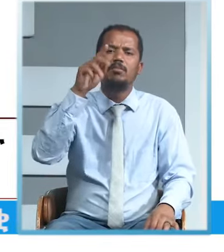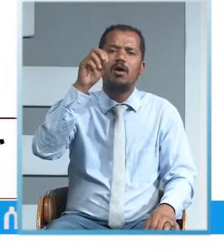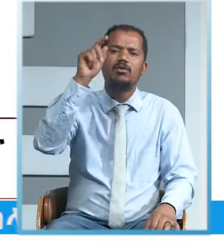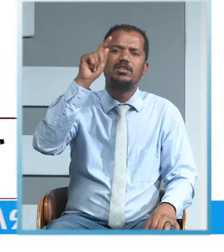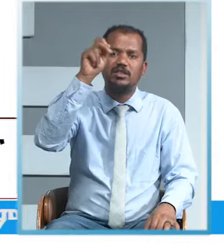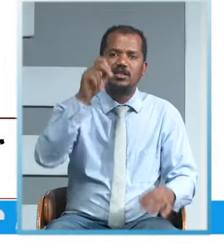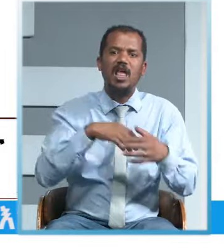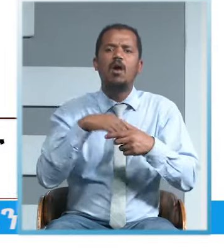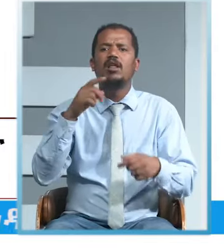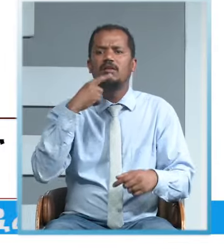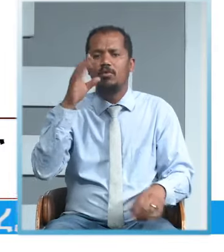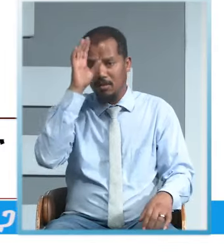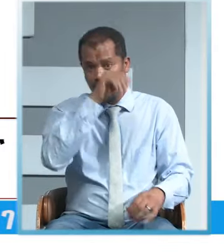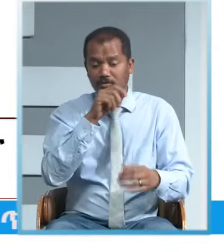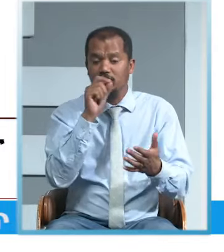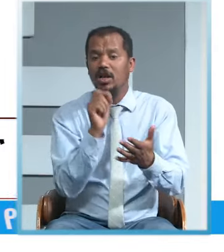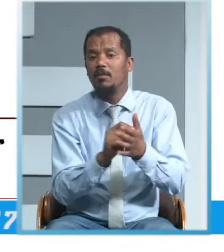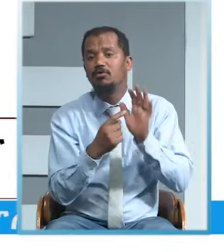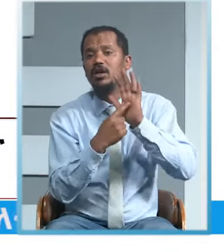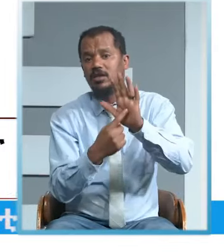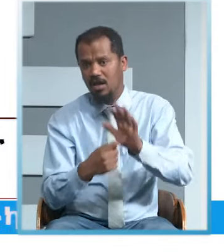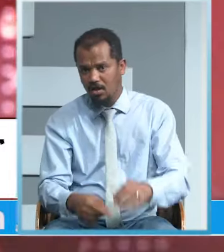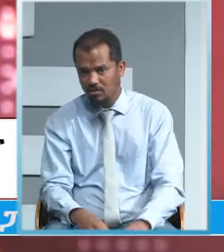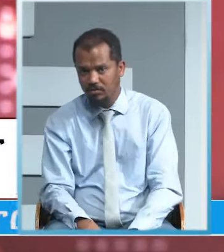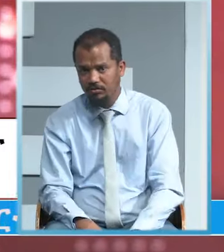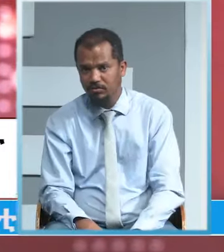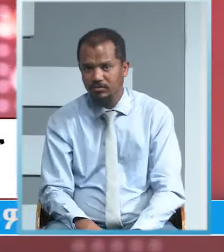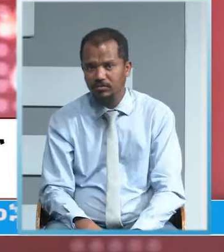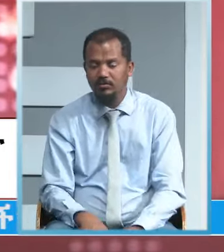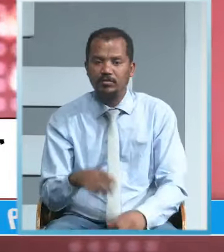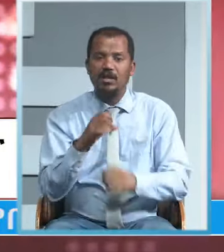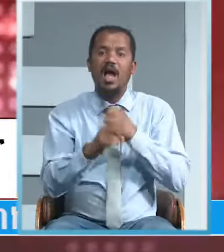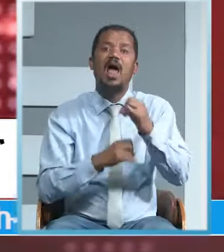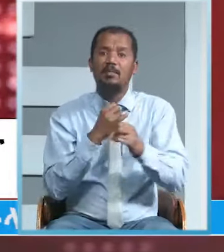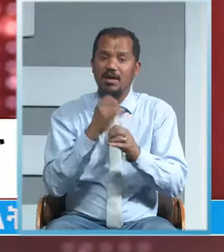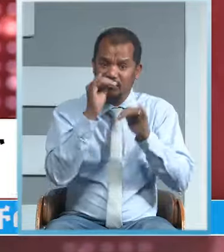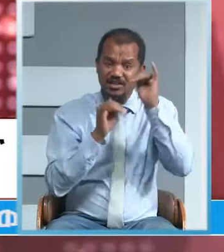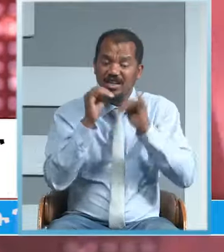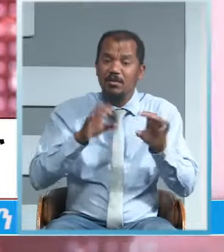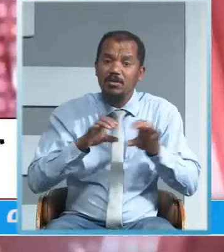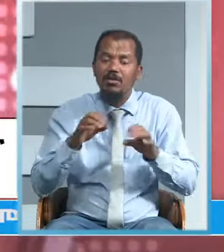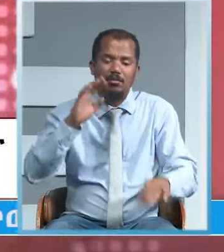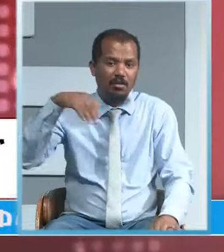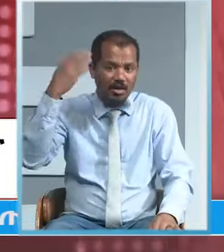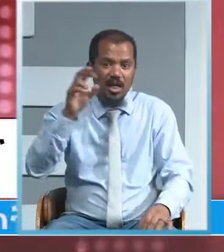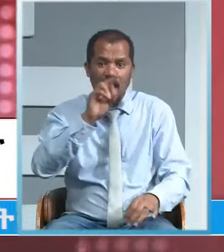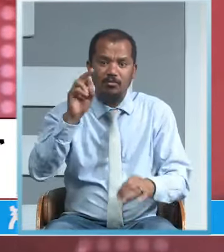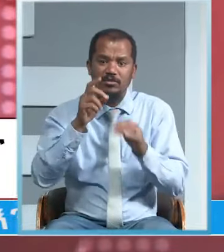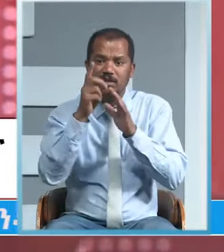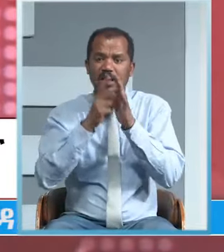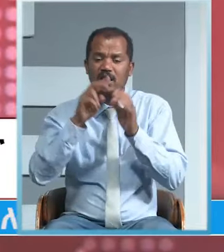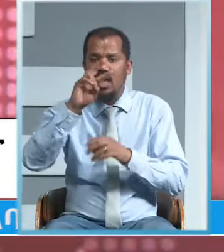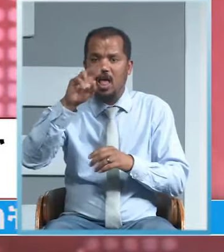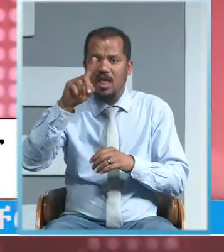ተብሎ መገመቱን ዘገባዎች አመላክተዋል። ዓለም አቀፍ ጨረታው የሚካሄደው በቀጣይ ሐሙስ የካቲት 21